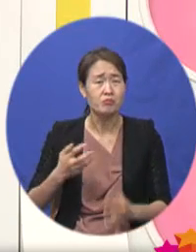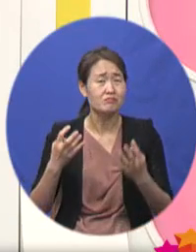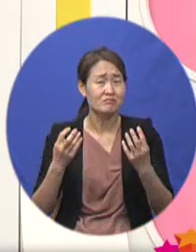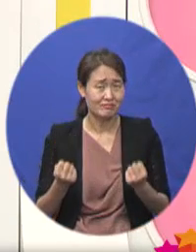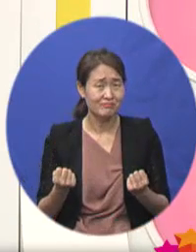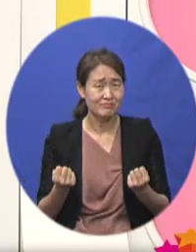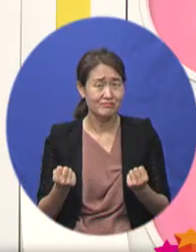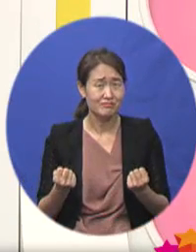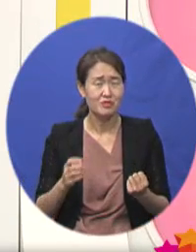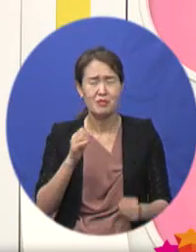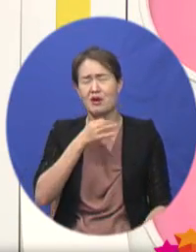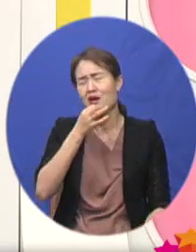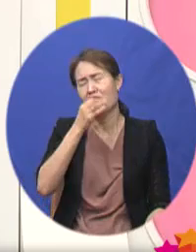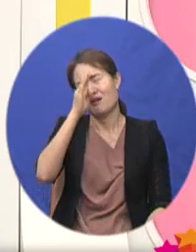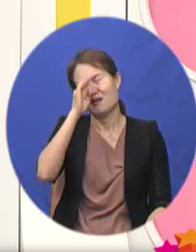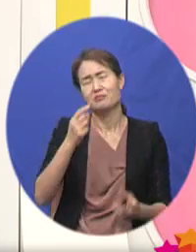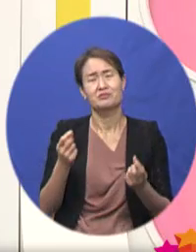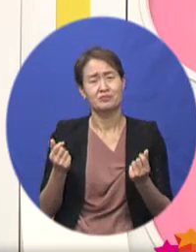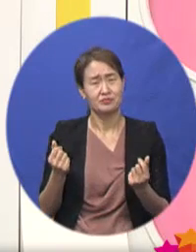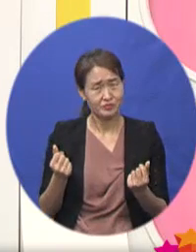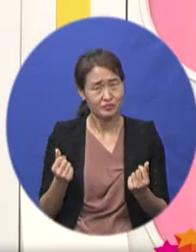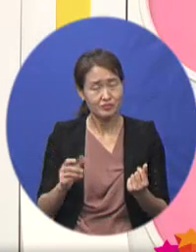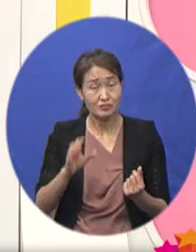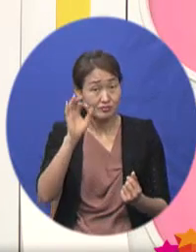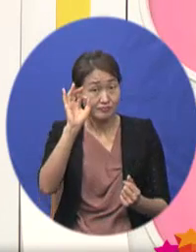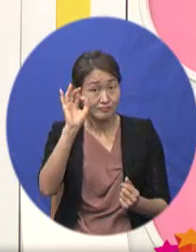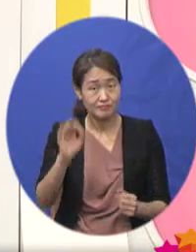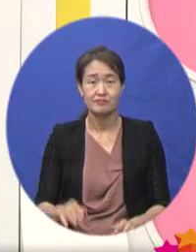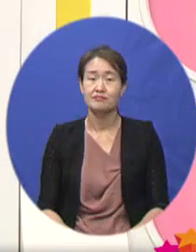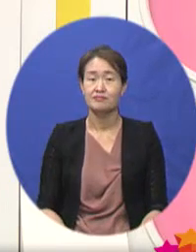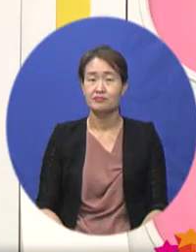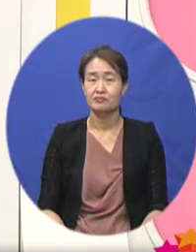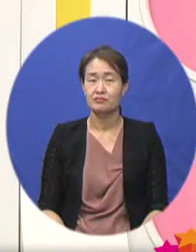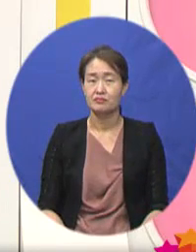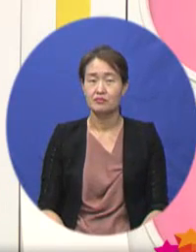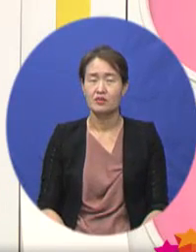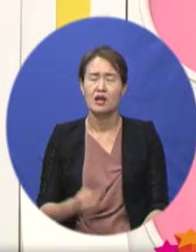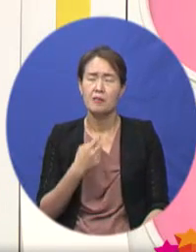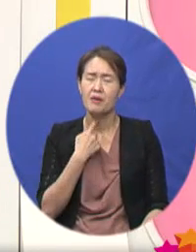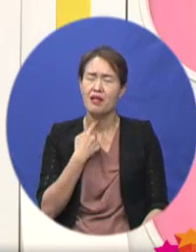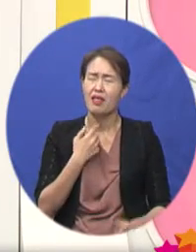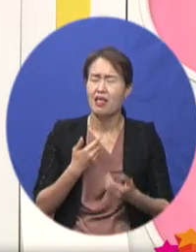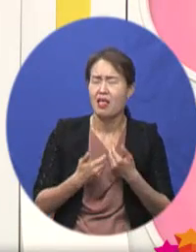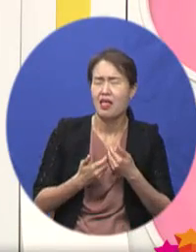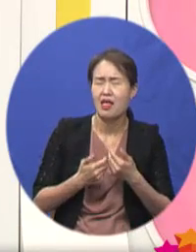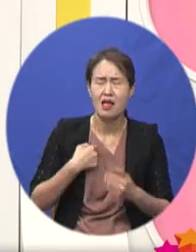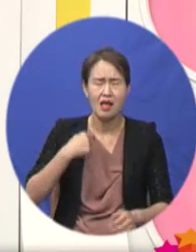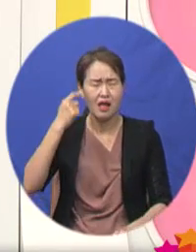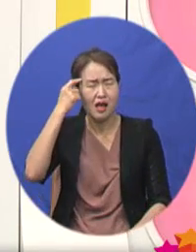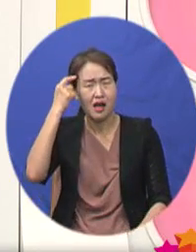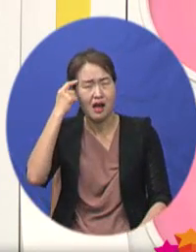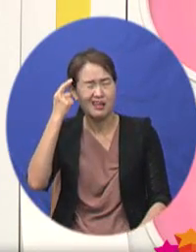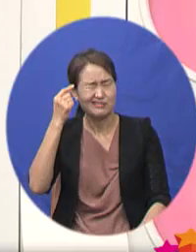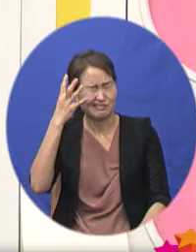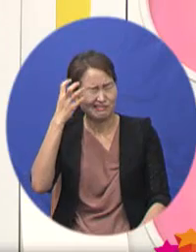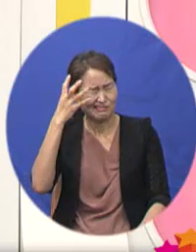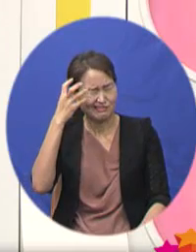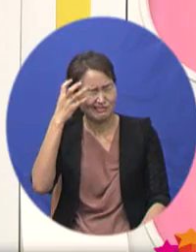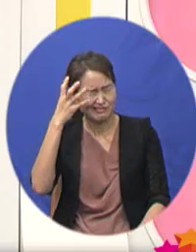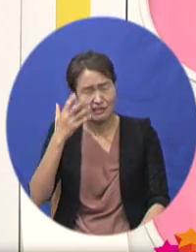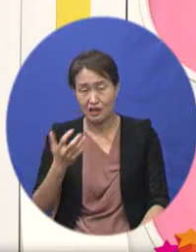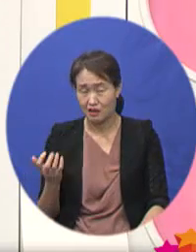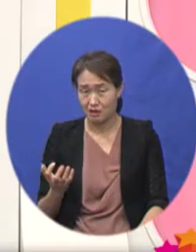네. 감기가 비슷하대요. 어떤 감기? 증상이냐? 네. 네. 목 아파요? 목이 아프고 머리가 네. 이렇게 지끈지끈